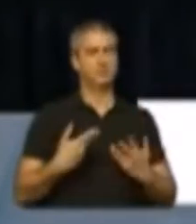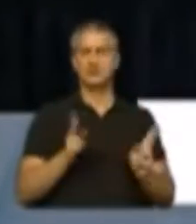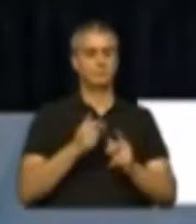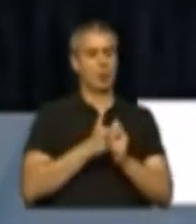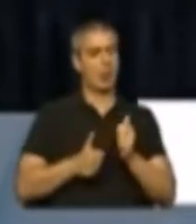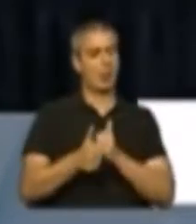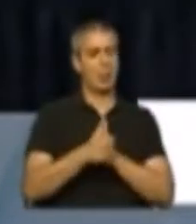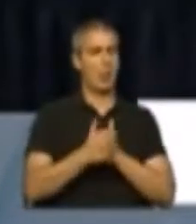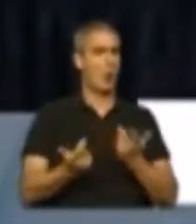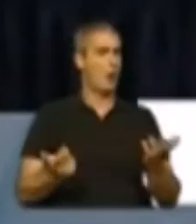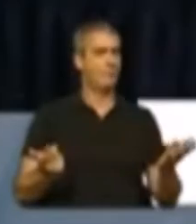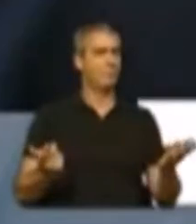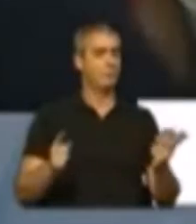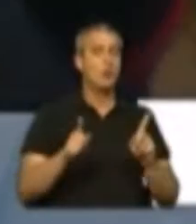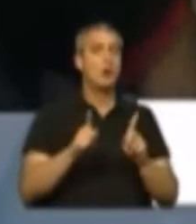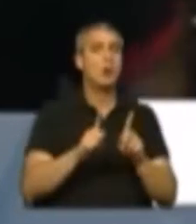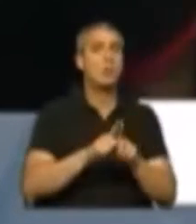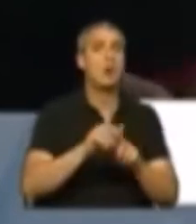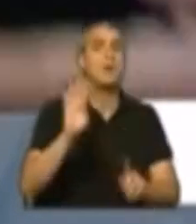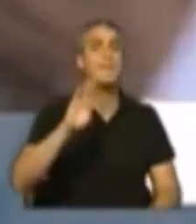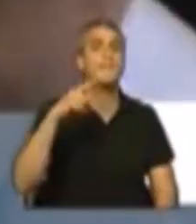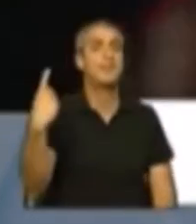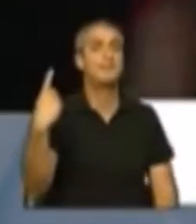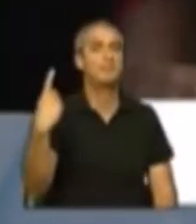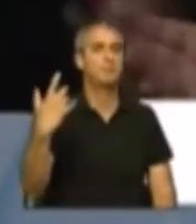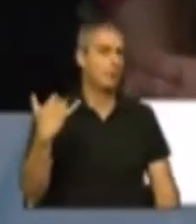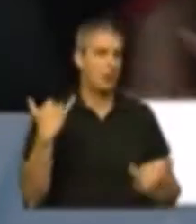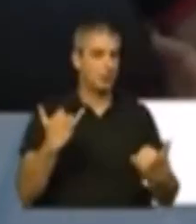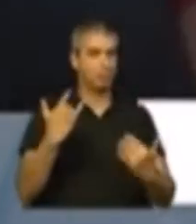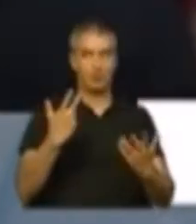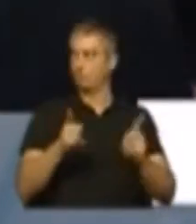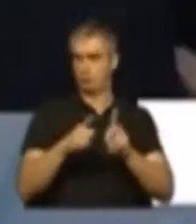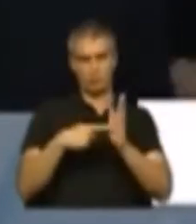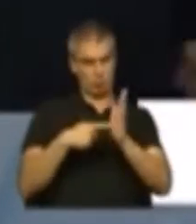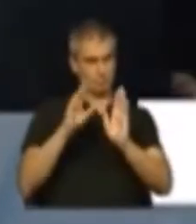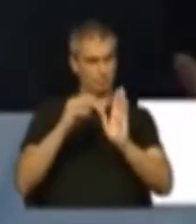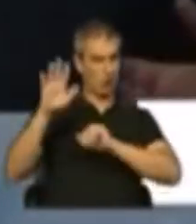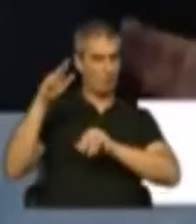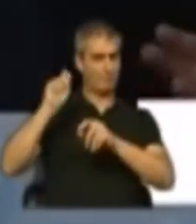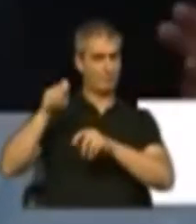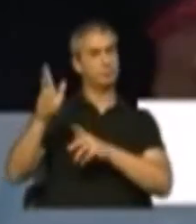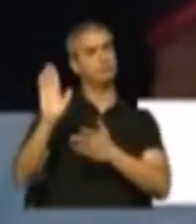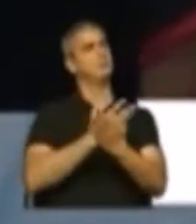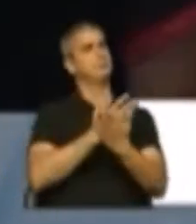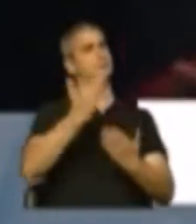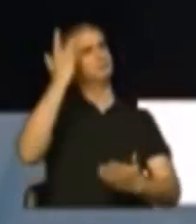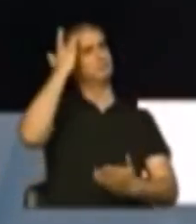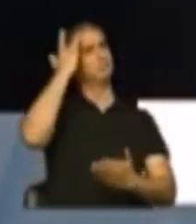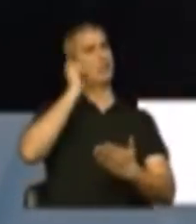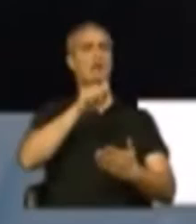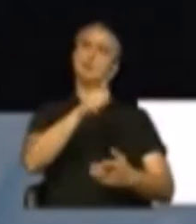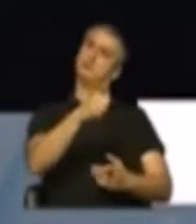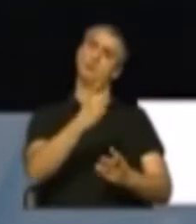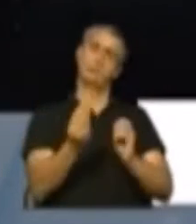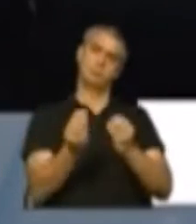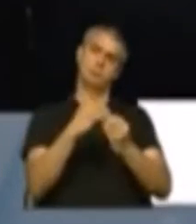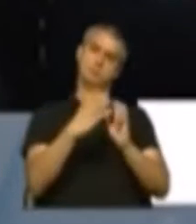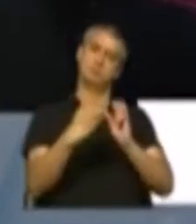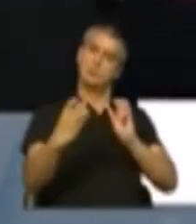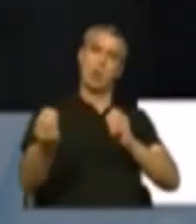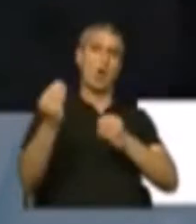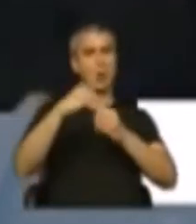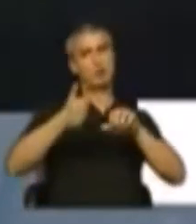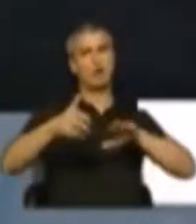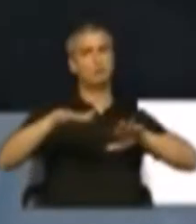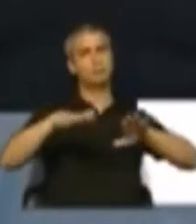לעקוף אותה. זה כאילו בנימין נתניהו היה עכשיו, ברוב שיש לו בכנסת, מעביר החלטה בכנסת, שהוא מעריך לעצמו את הקדנציה